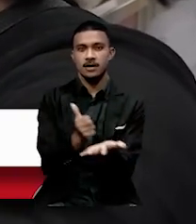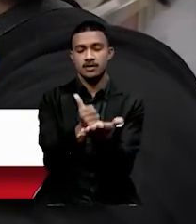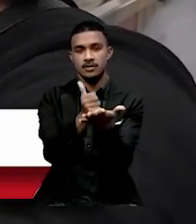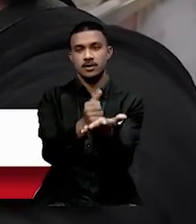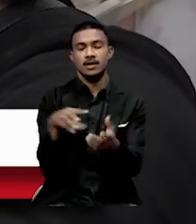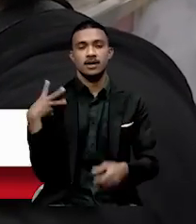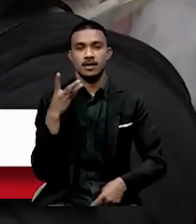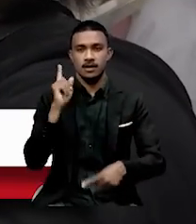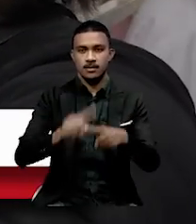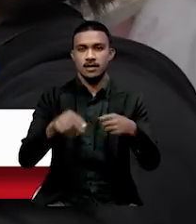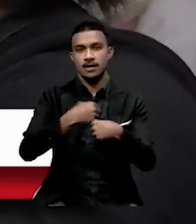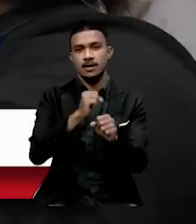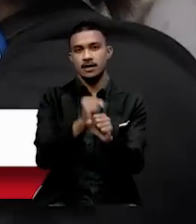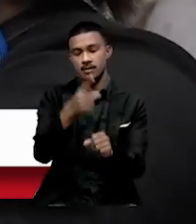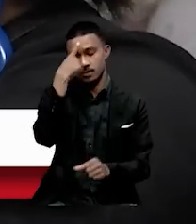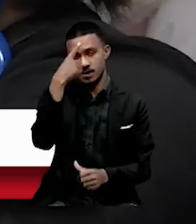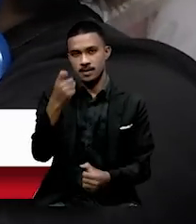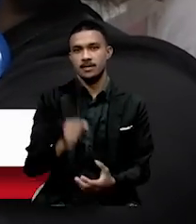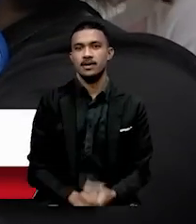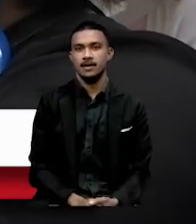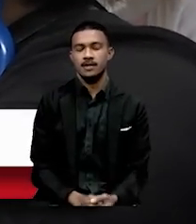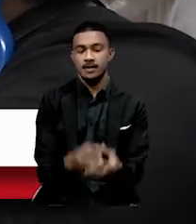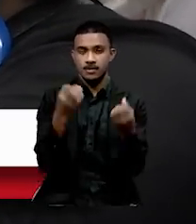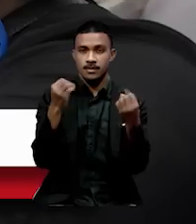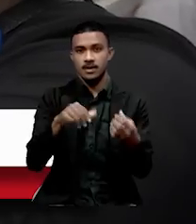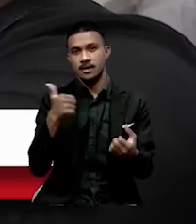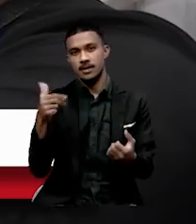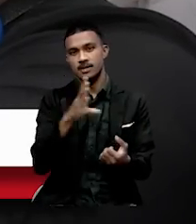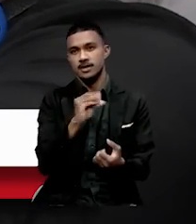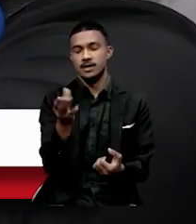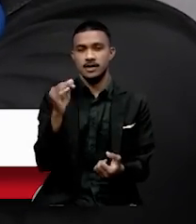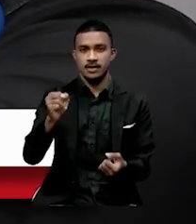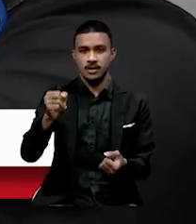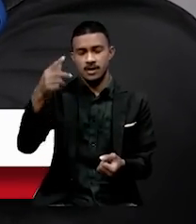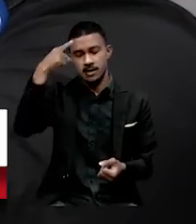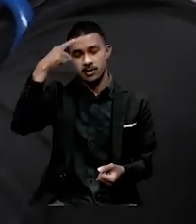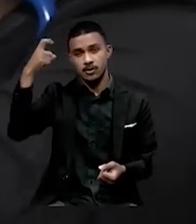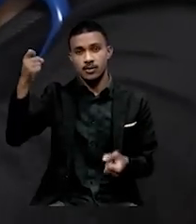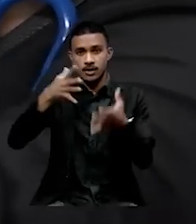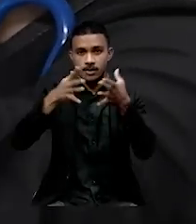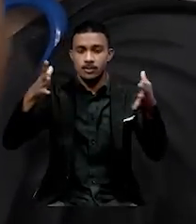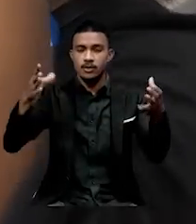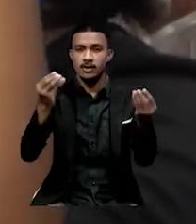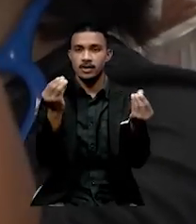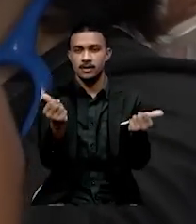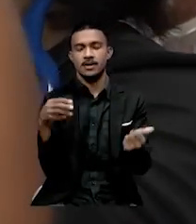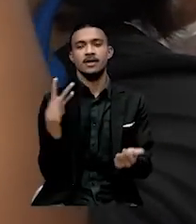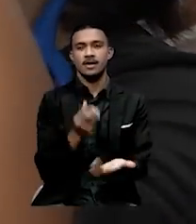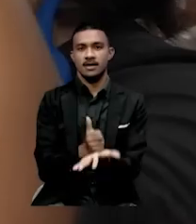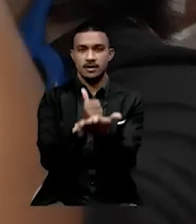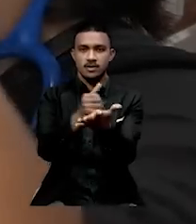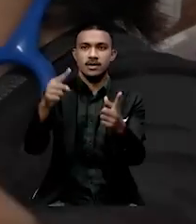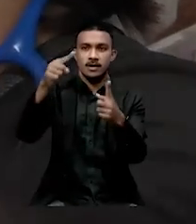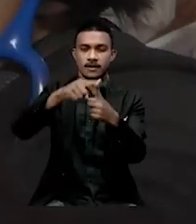lah bel halu ya tambah dalam balu kuan dunia kasuta bo ebe ukuan entau ita ajuda tau mandira